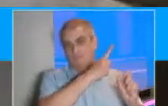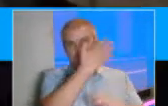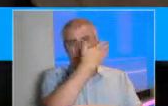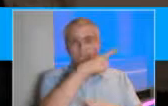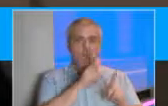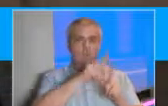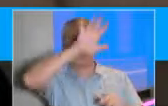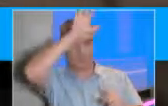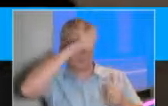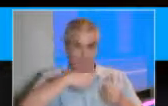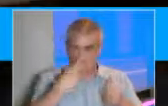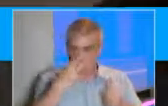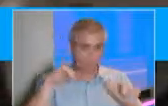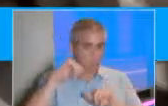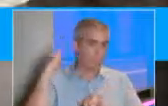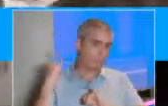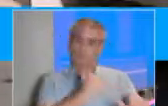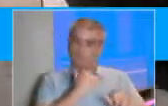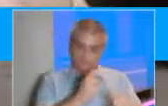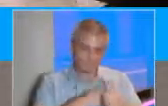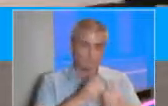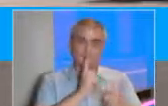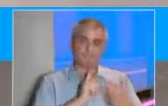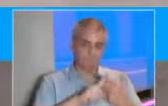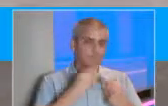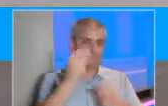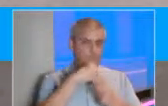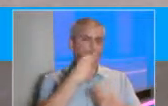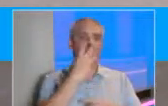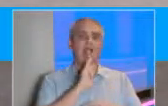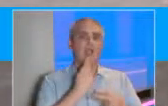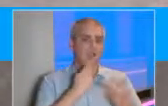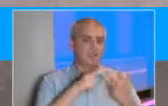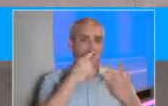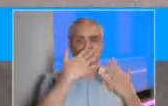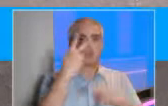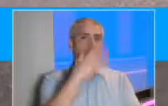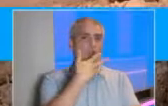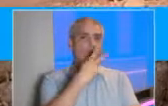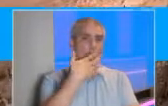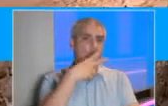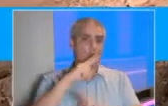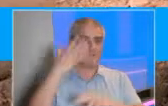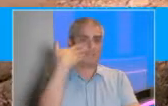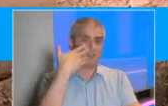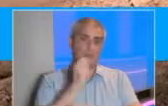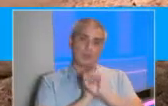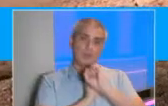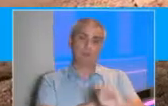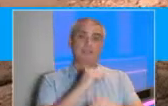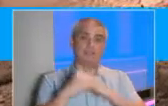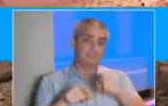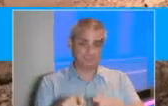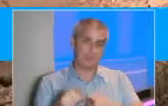ממדינות כמו איראן למשל, שראינו מטוסים שמגיעים לשם, סוריה ועוד קטר וכל מיני מדינות שהן מחזקות דווקא את